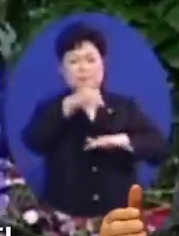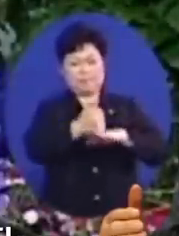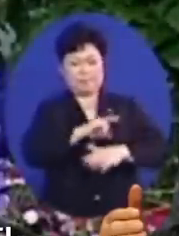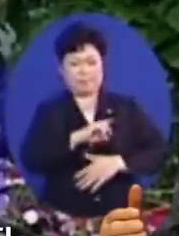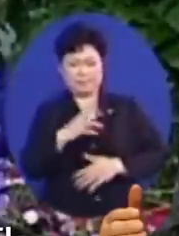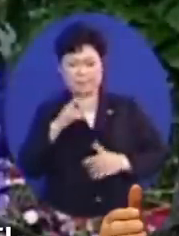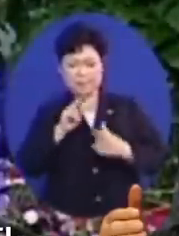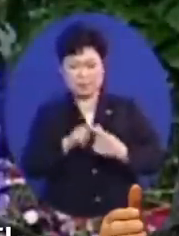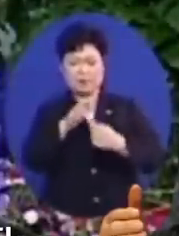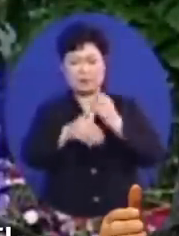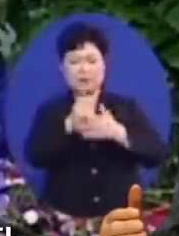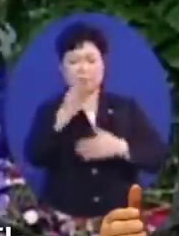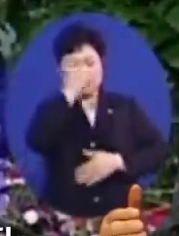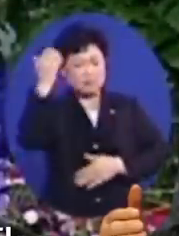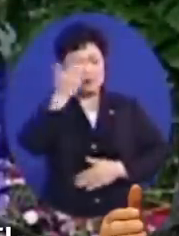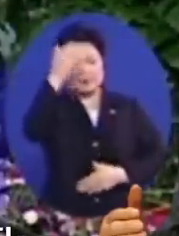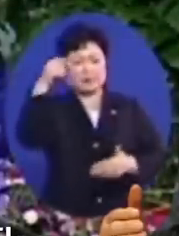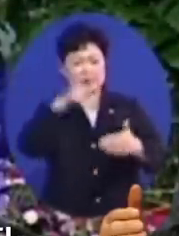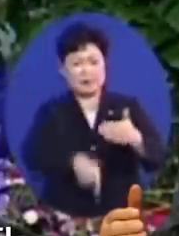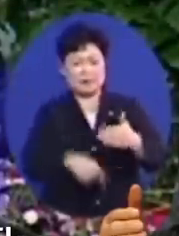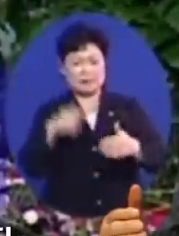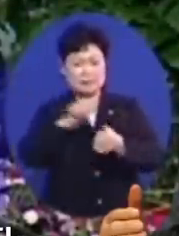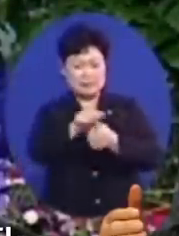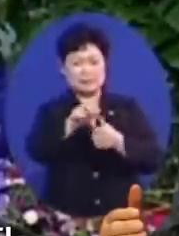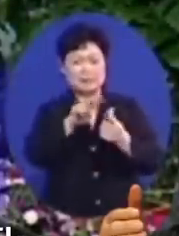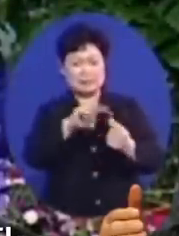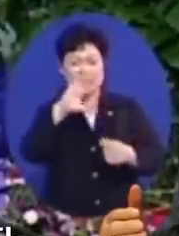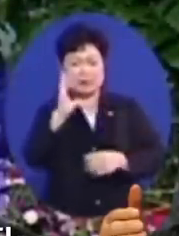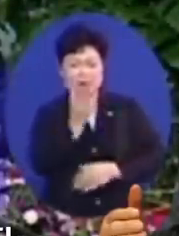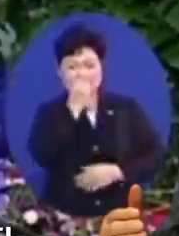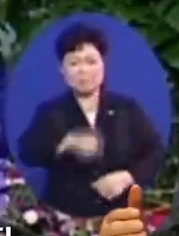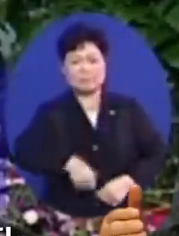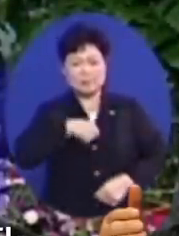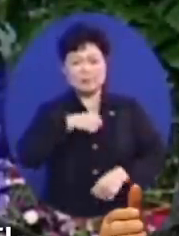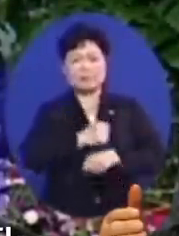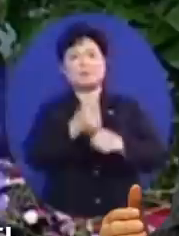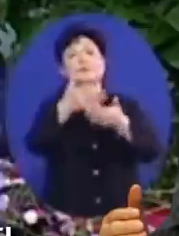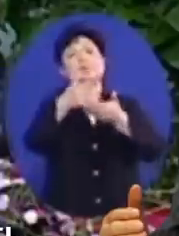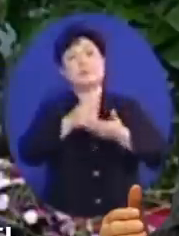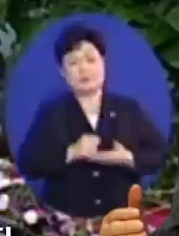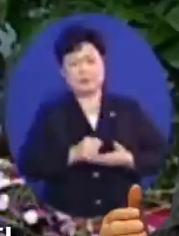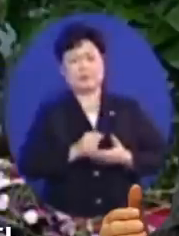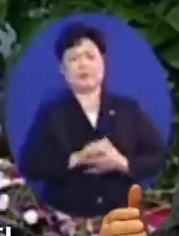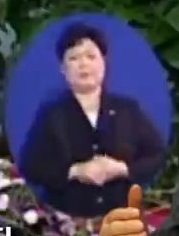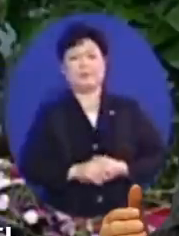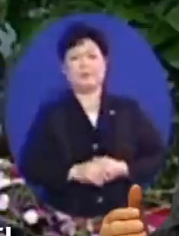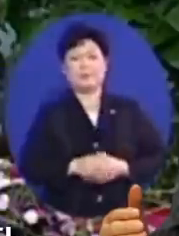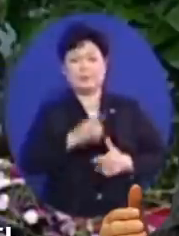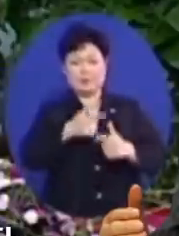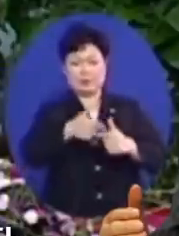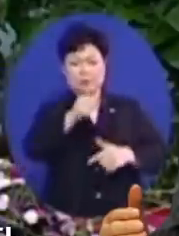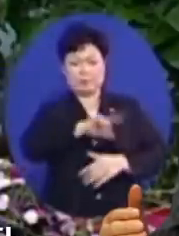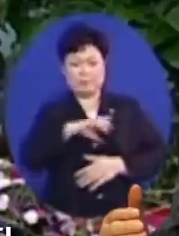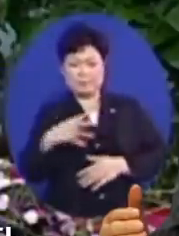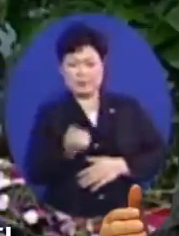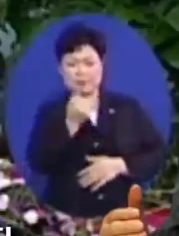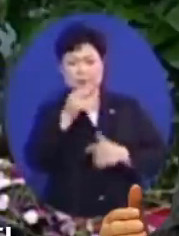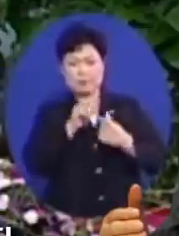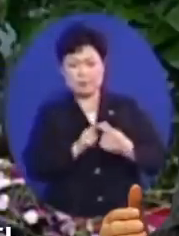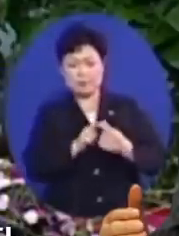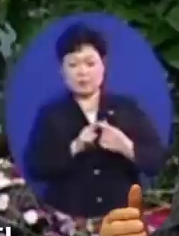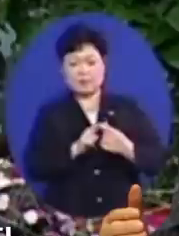우리 하나님의 성령 안에서 씻음과 거룩함과 의롭다 하심을 바라느니라. 예수 그리스도의 이름과 하나님의